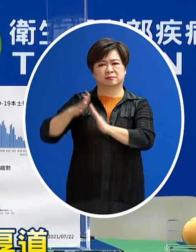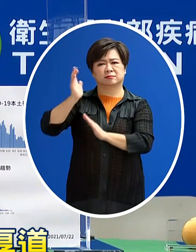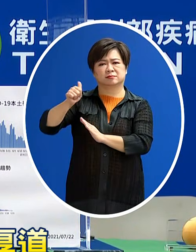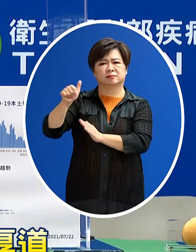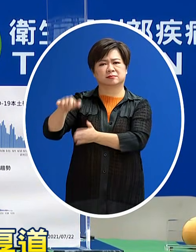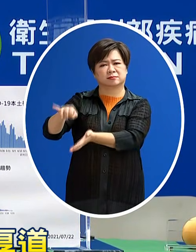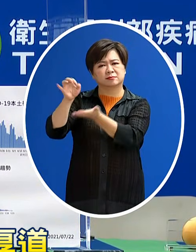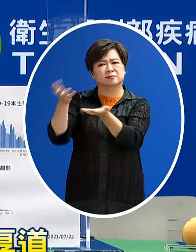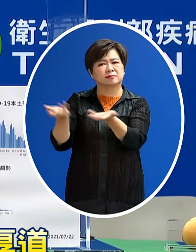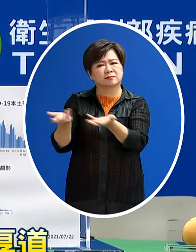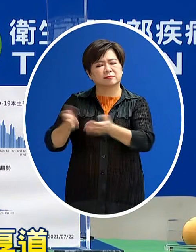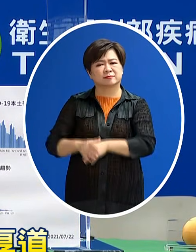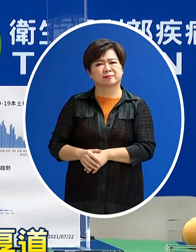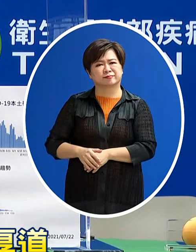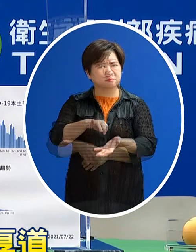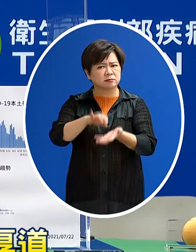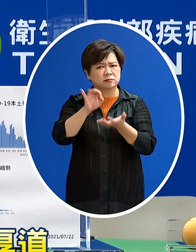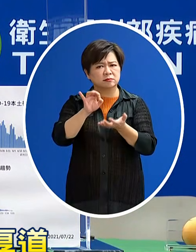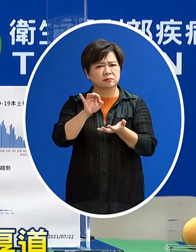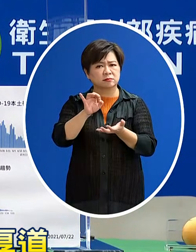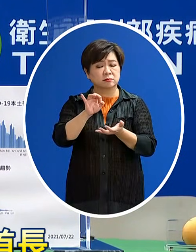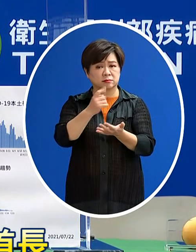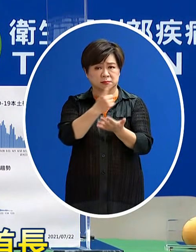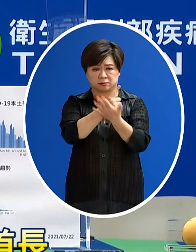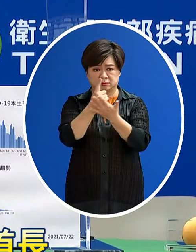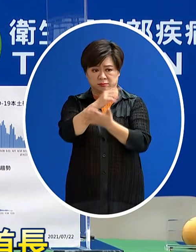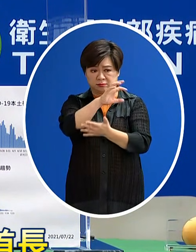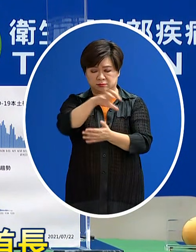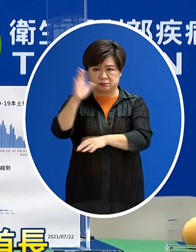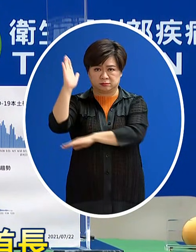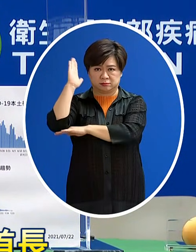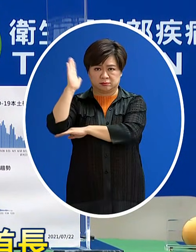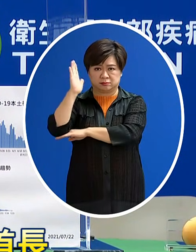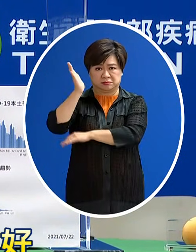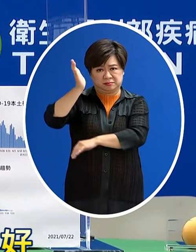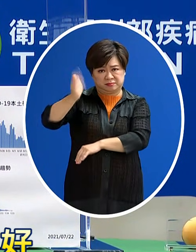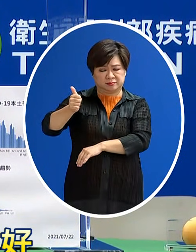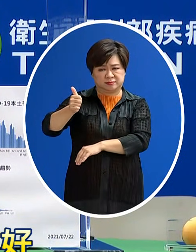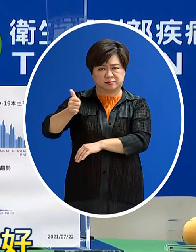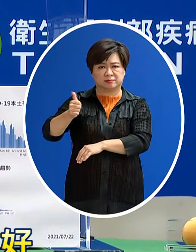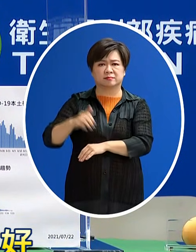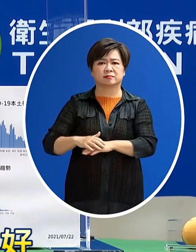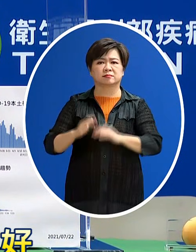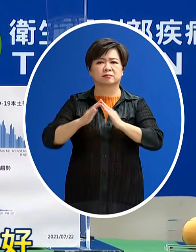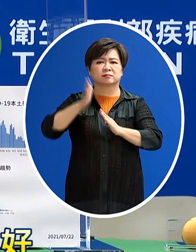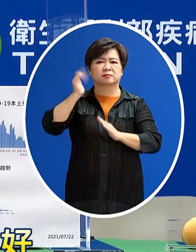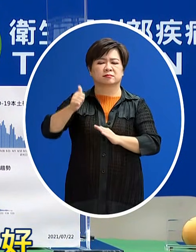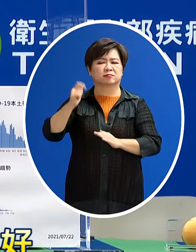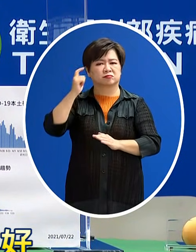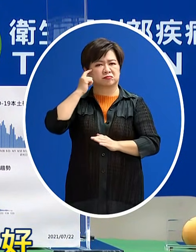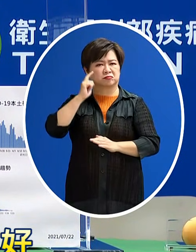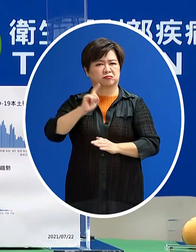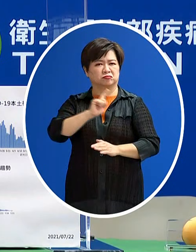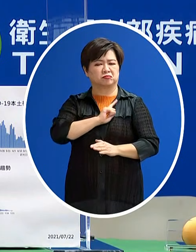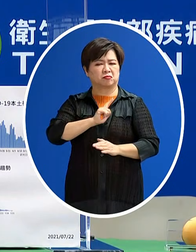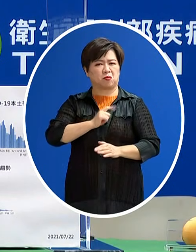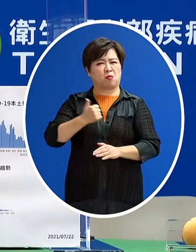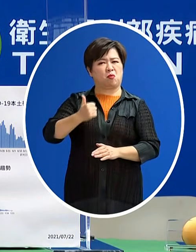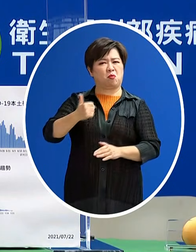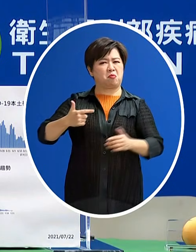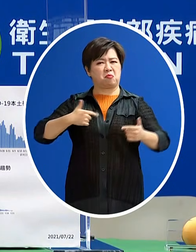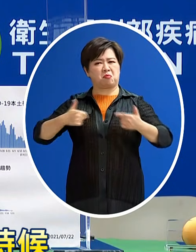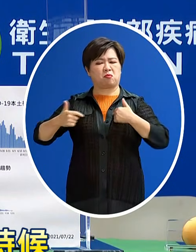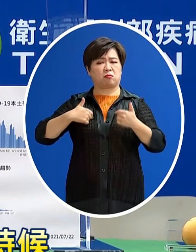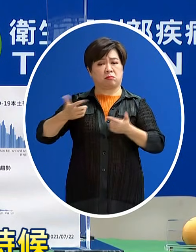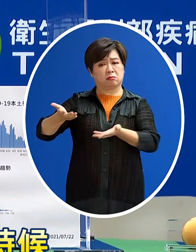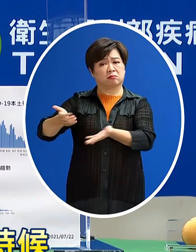觉得就有一点不够厚道了。每一个地方政府的首长哈，他自己认为他做得很好，那就做得很